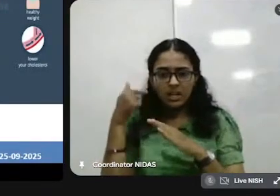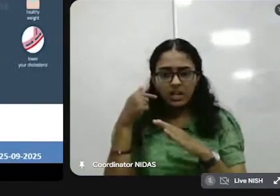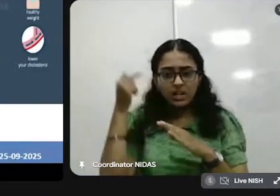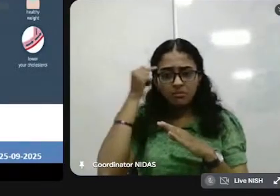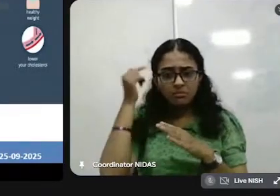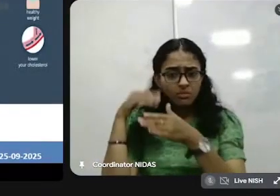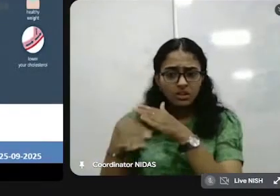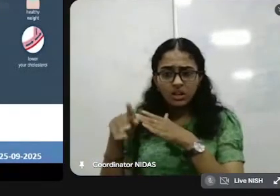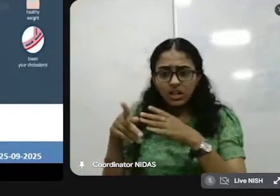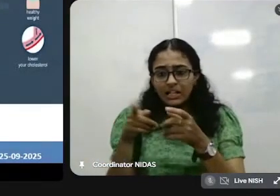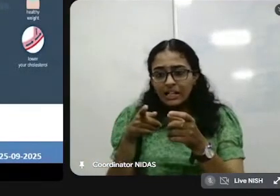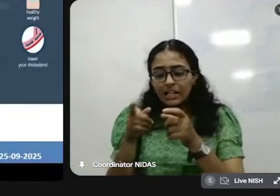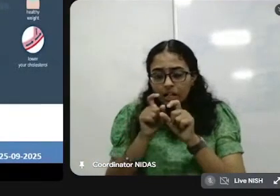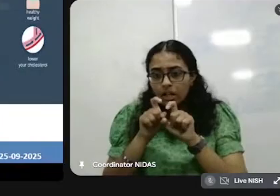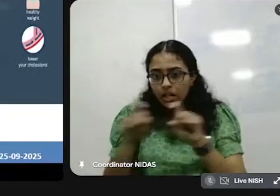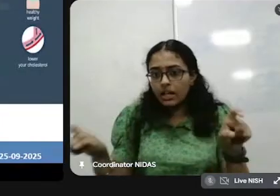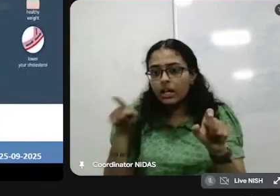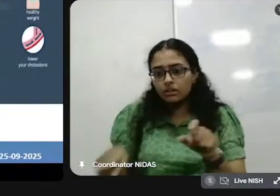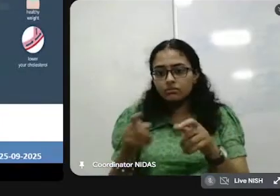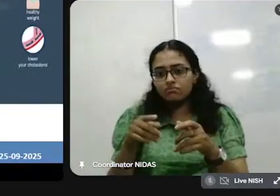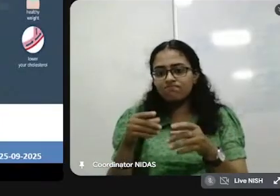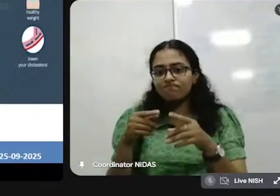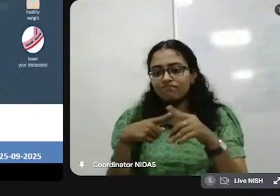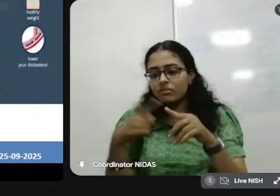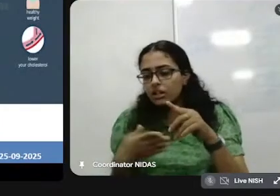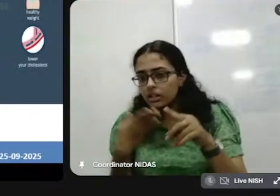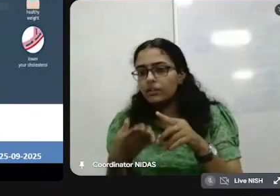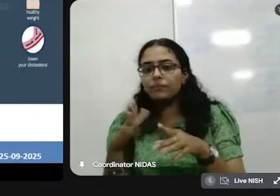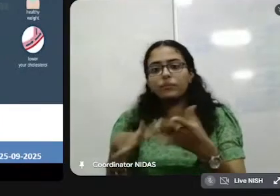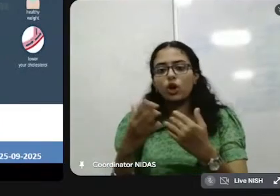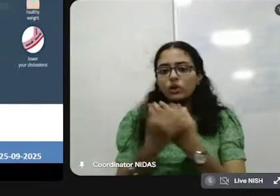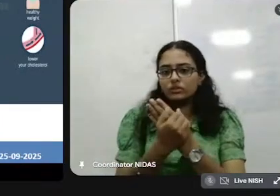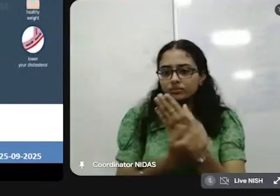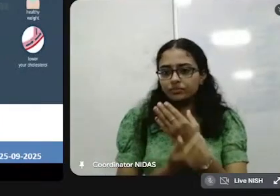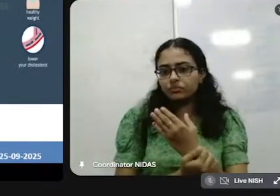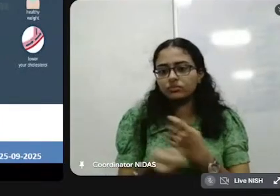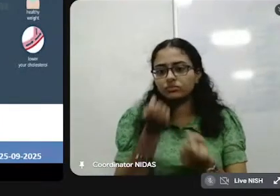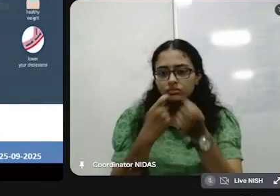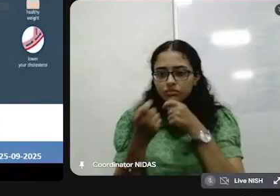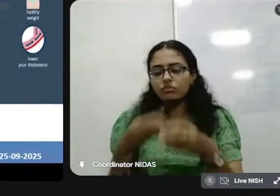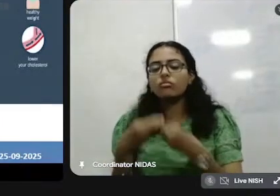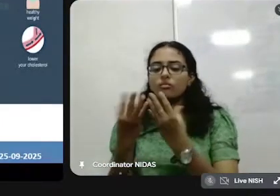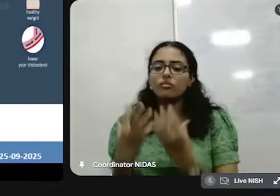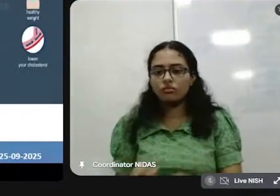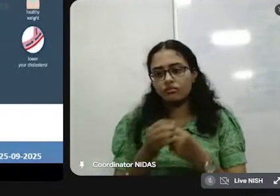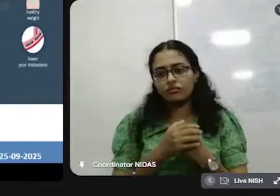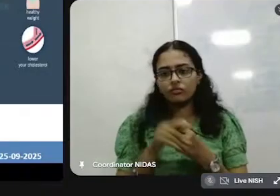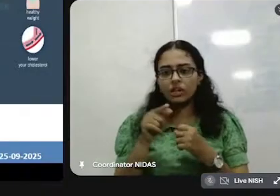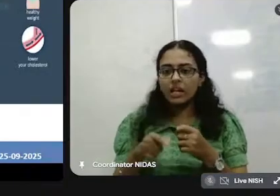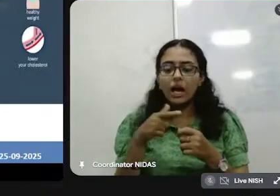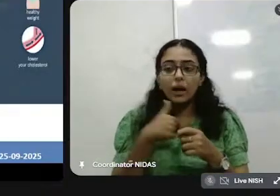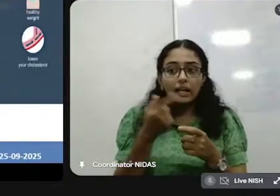കാര്യങ്ങളും ഒക്കെ കൃത്യമായിട്ട് ചെയ്തു കൊടുക്കുക. അപ്പം ഇത്രയൊക്കെ ചെയ്യുമ്പോൾ ഒരു പരിധി വരെ സ്ട്രോക്കും അതിൻ്റെ അപകട സാധ്യതകളും